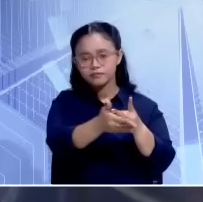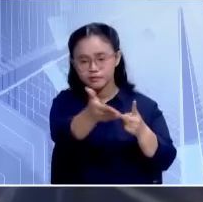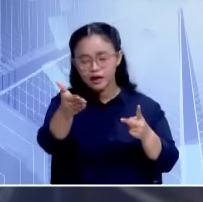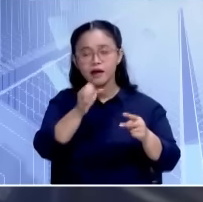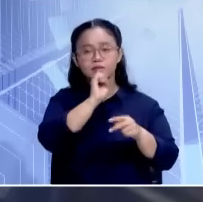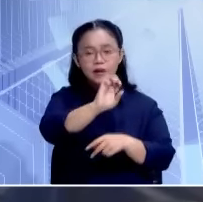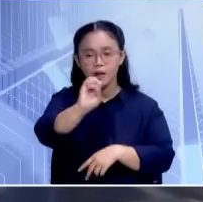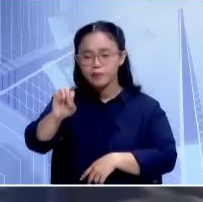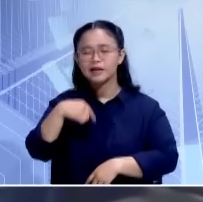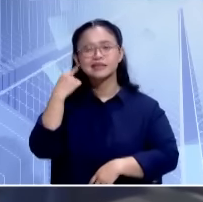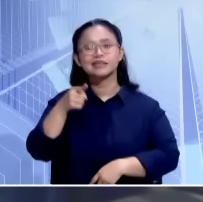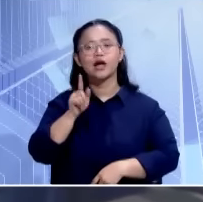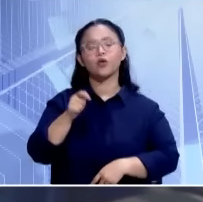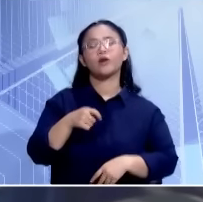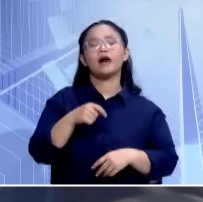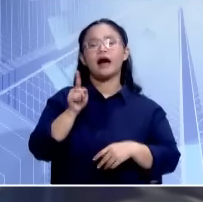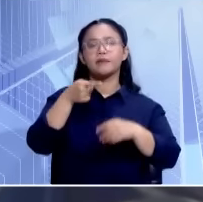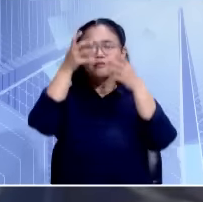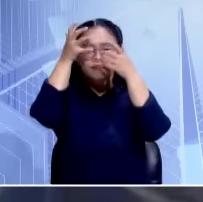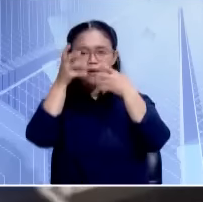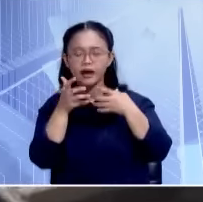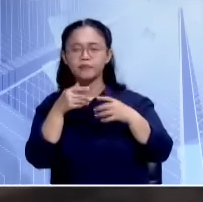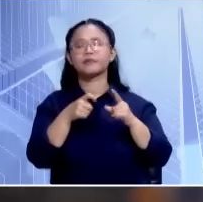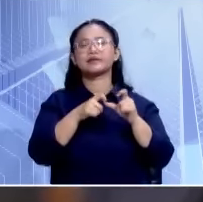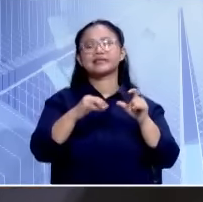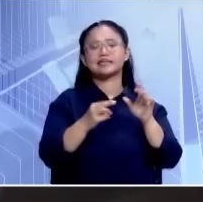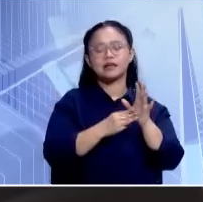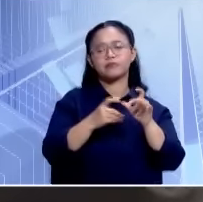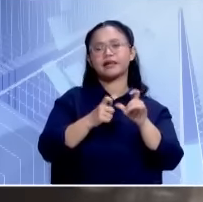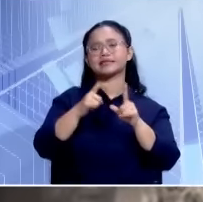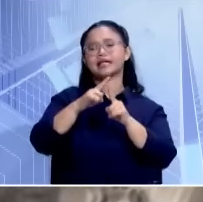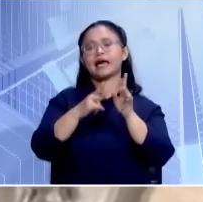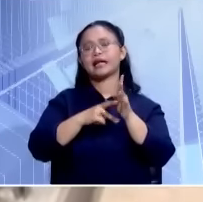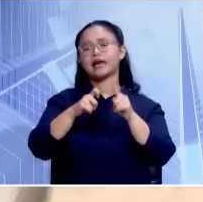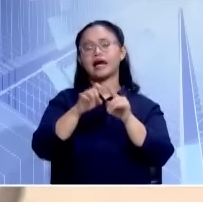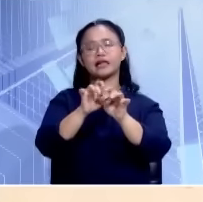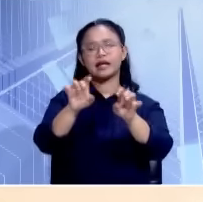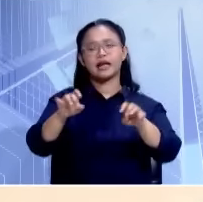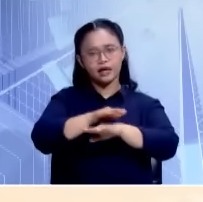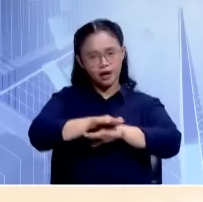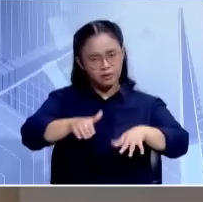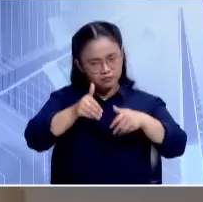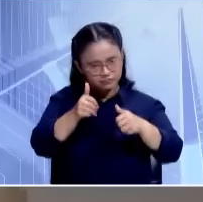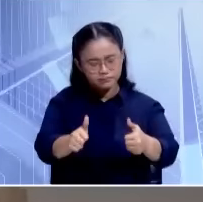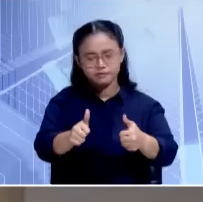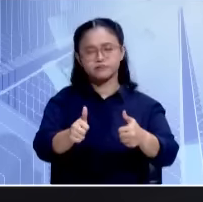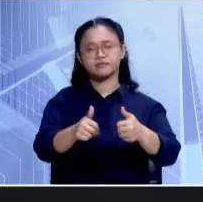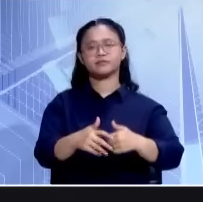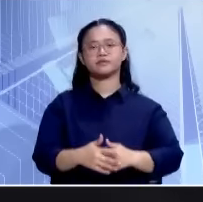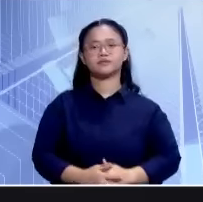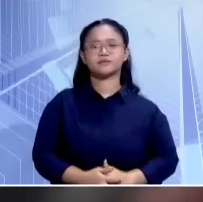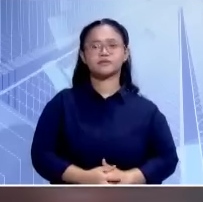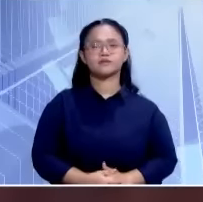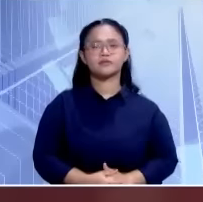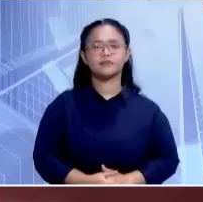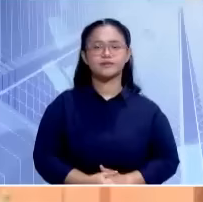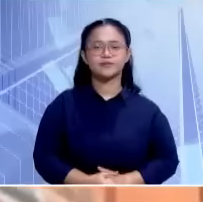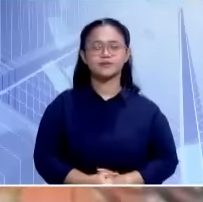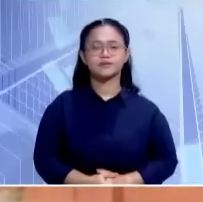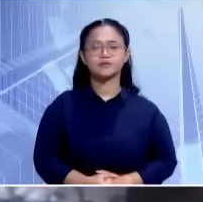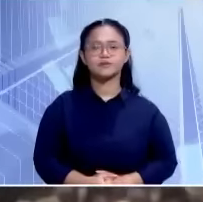pengendara untuk melengkapi kendaraan seperti helm, SIM, STNK, dan kelengkapan lainnya. Dari Mojokerto, Jawa Timur, Salahuddin